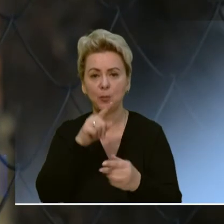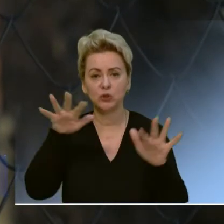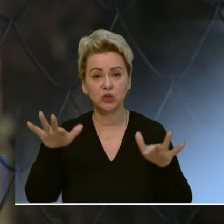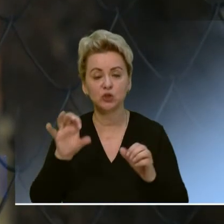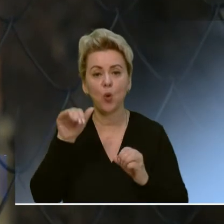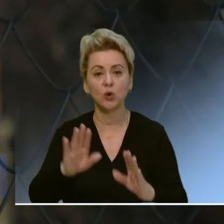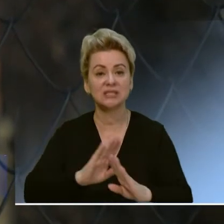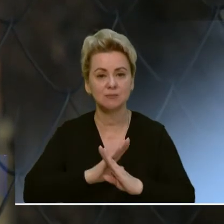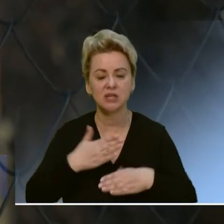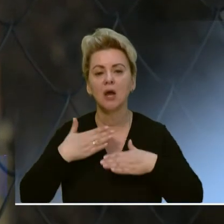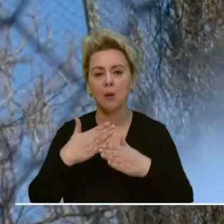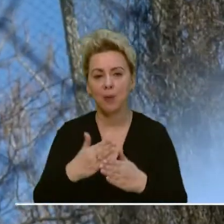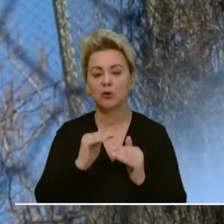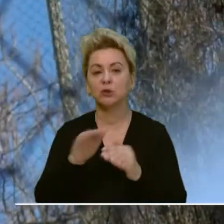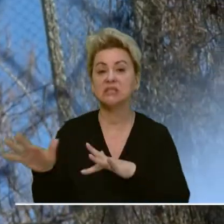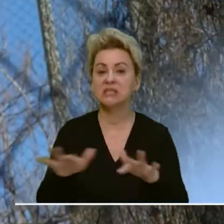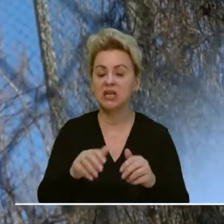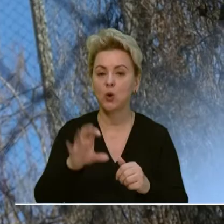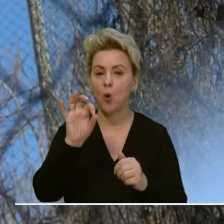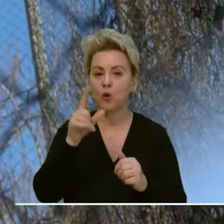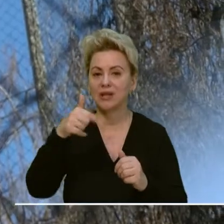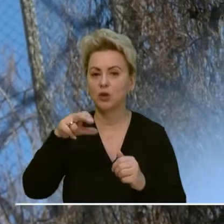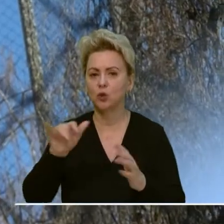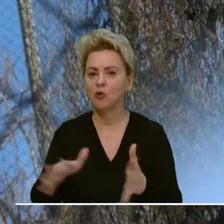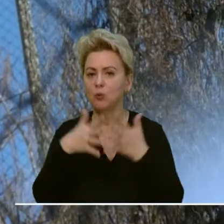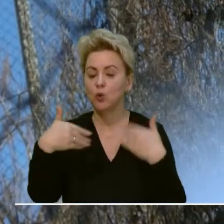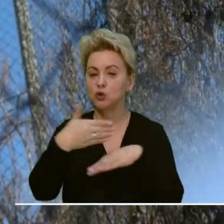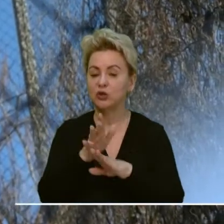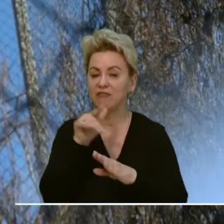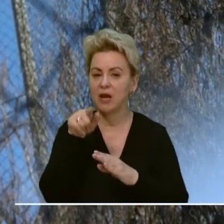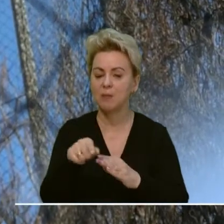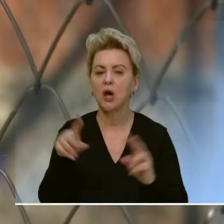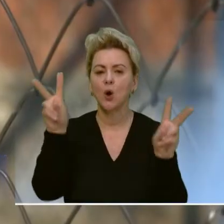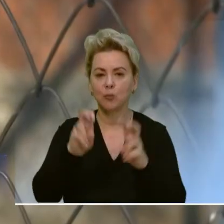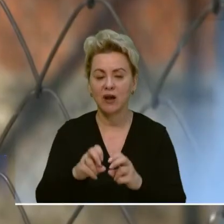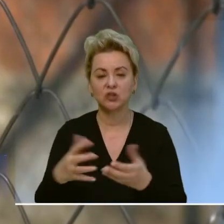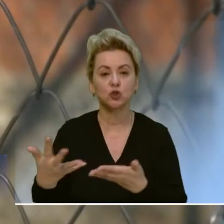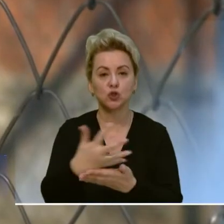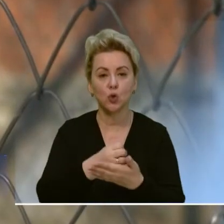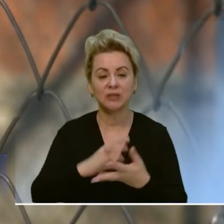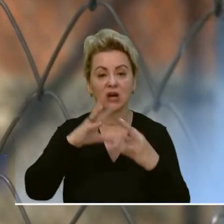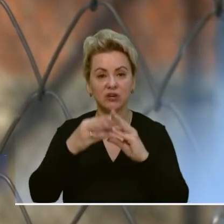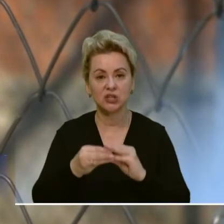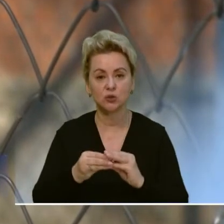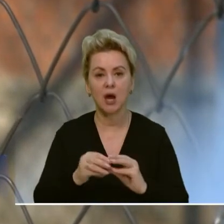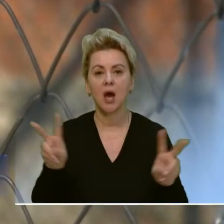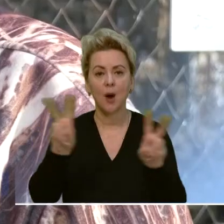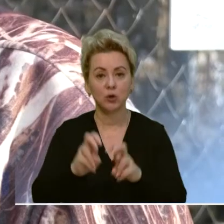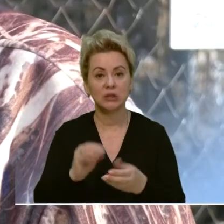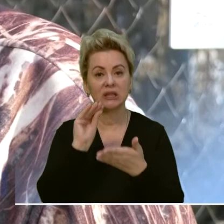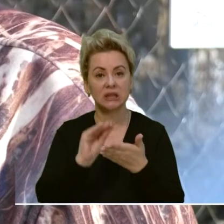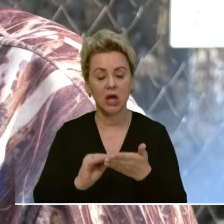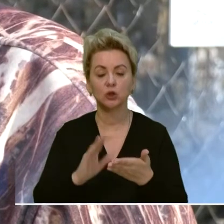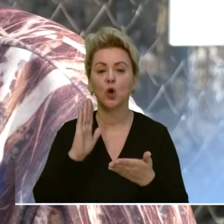от вымирания помогает деятельность орнитолога. Большую часть времени они анализируют собранные в результате обхода данные.